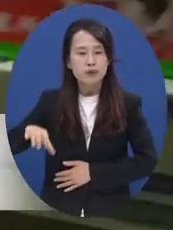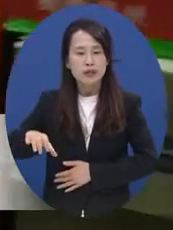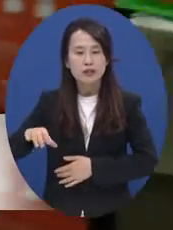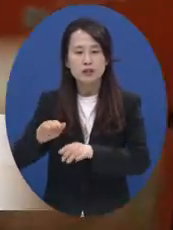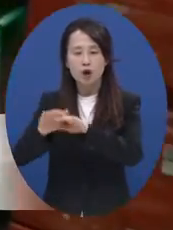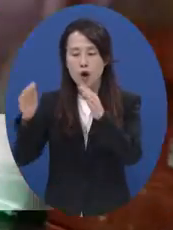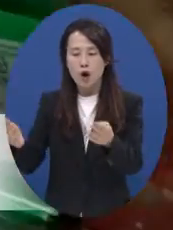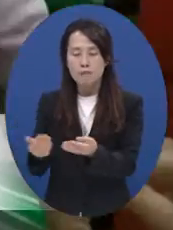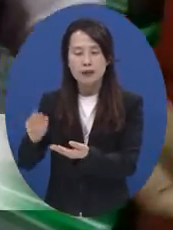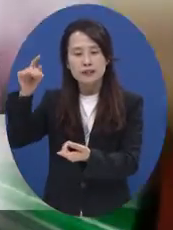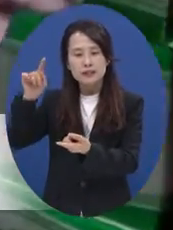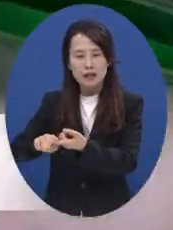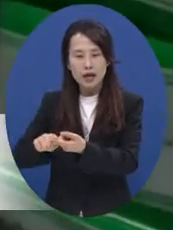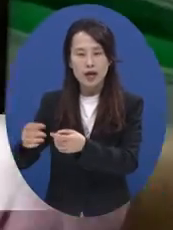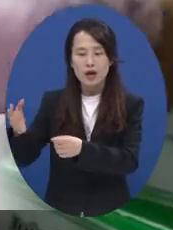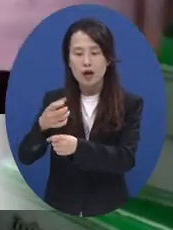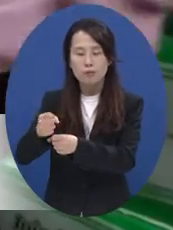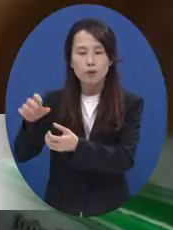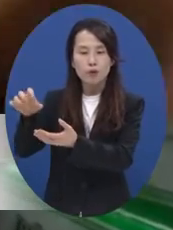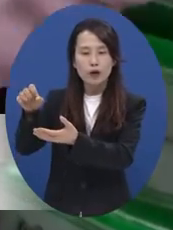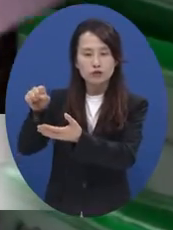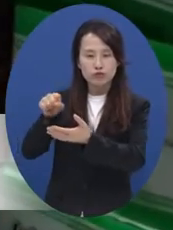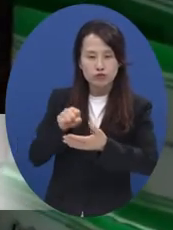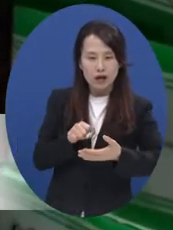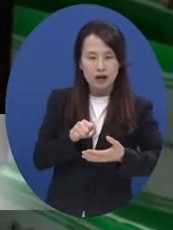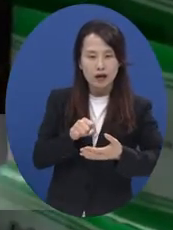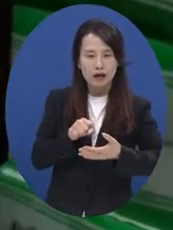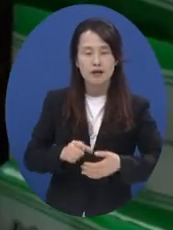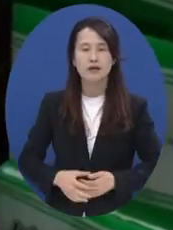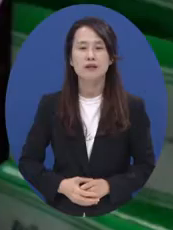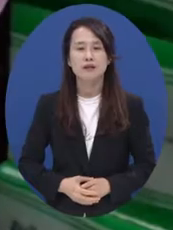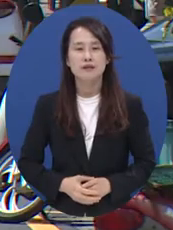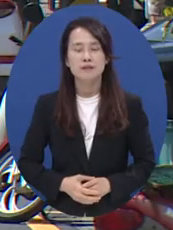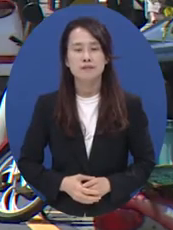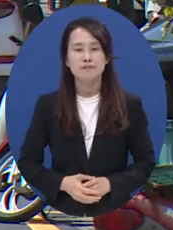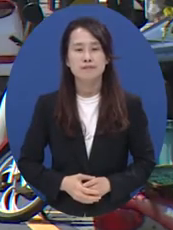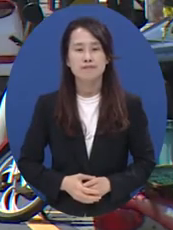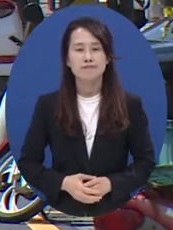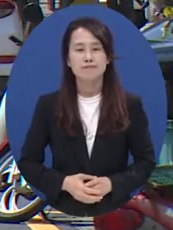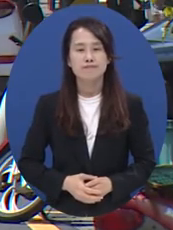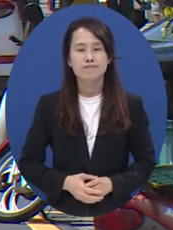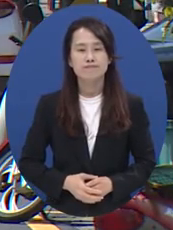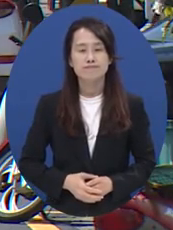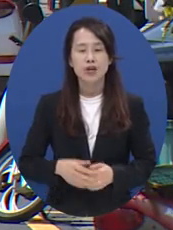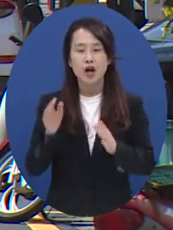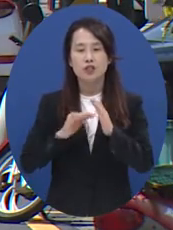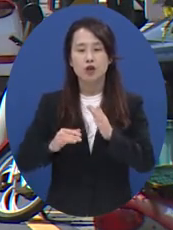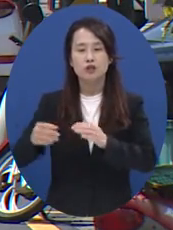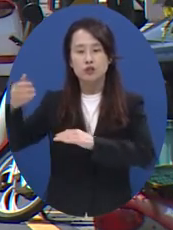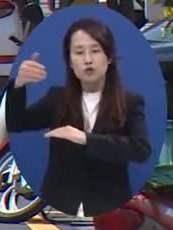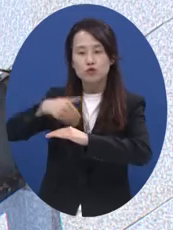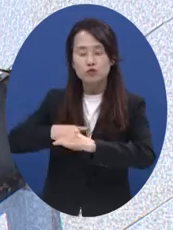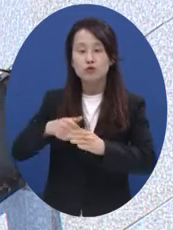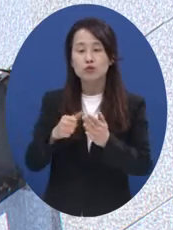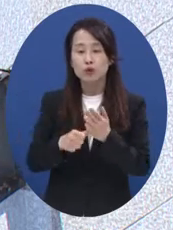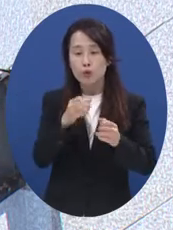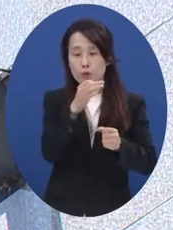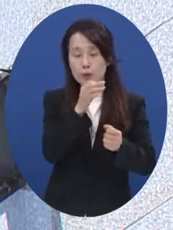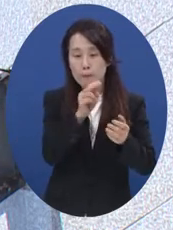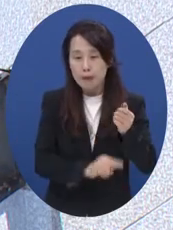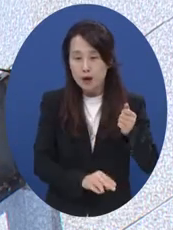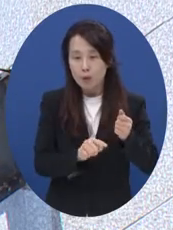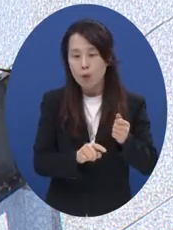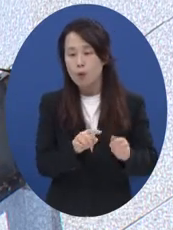오는 사람들 중에 이거 박스, 이제 비행기에서 박스 그대로 포장돼서 오더라고요. 정식 수입식품을 취급하면서